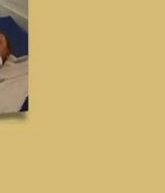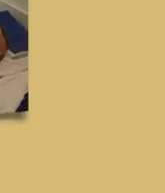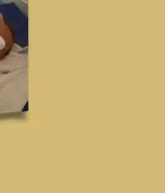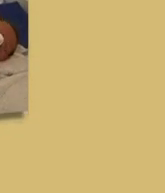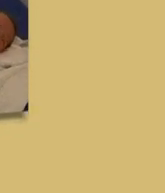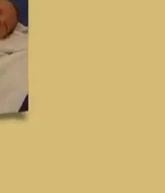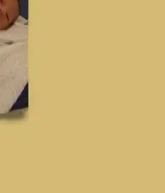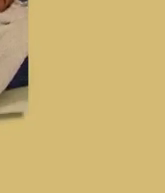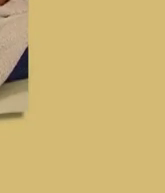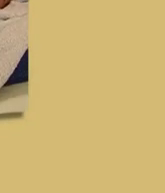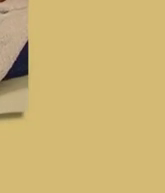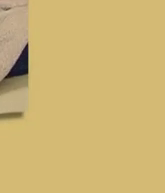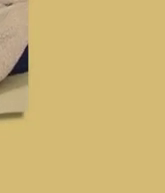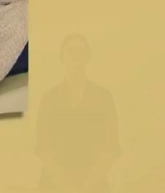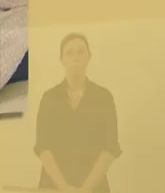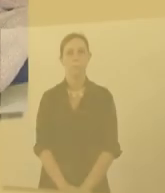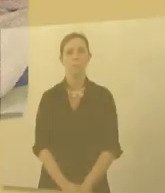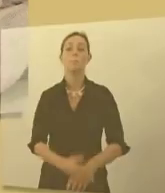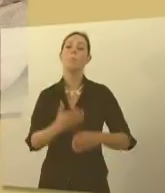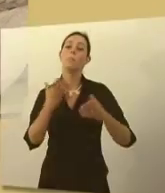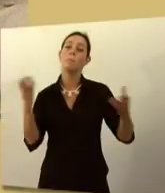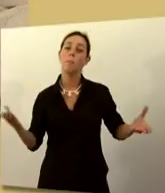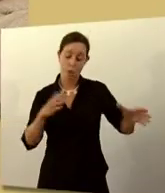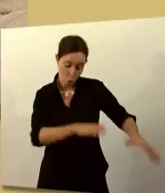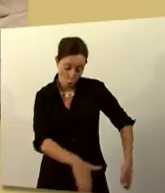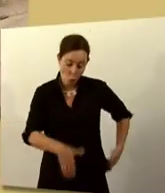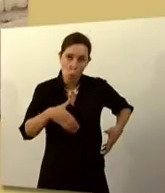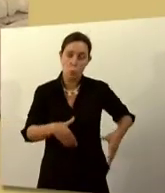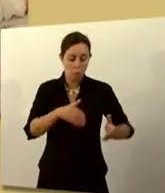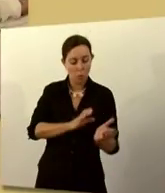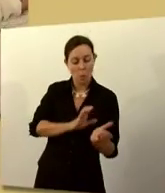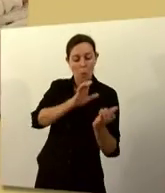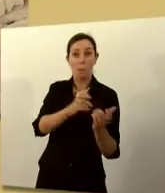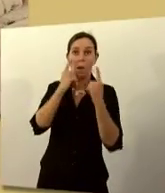Voilà, alors la couche, vous la mettez toujours de façon à laisser découvrir le cordon.